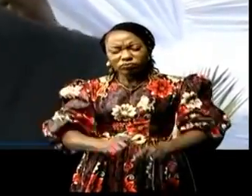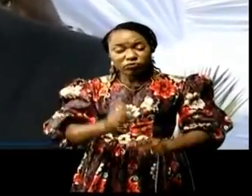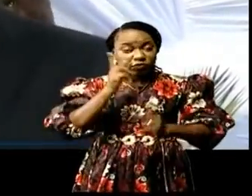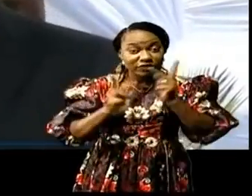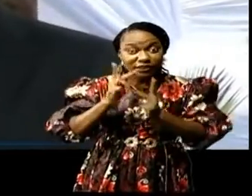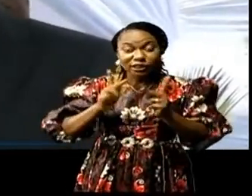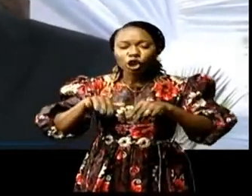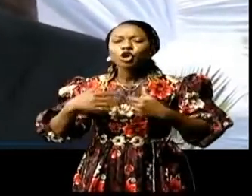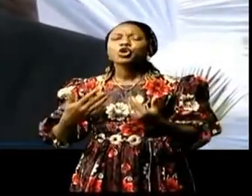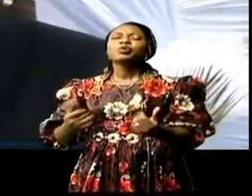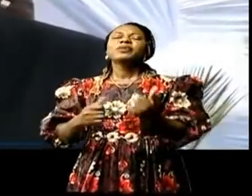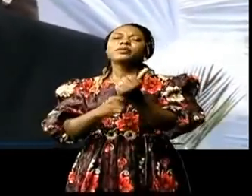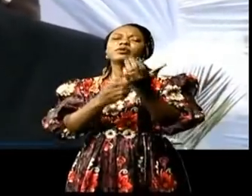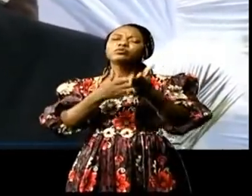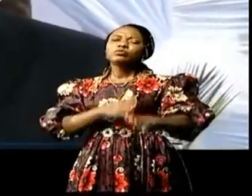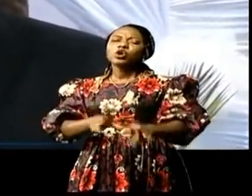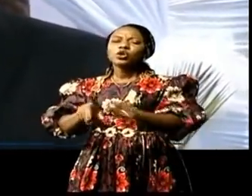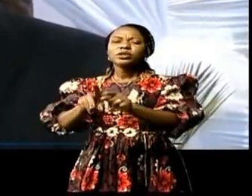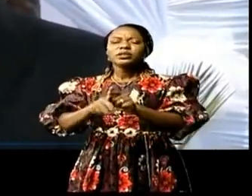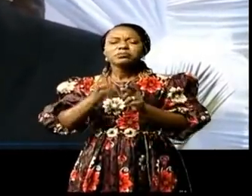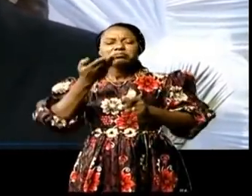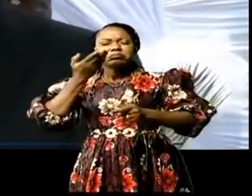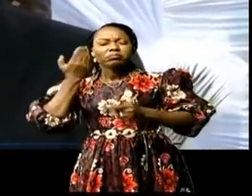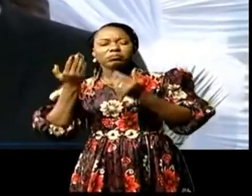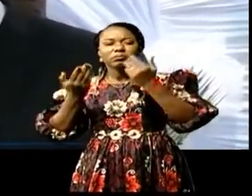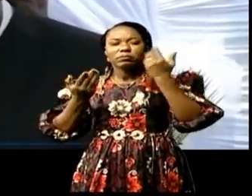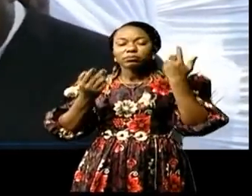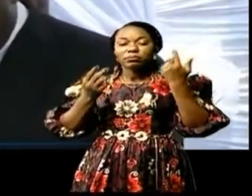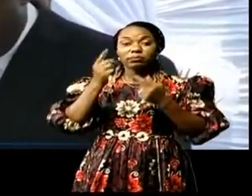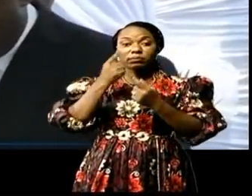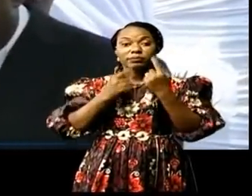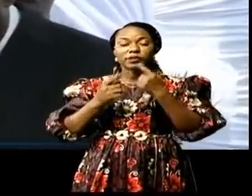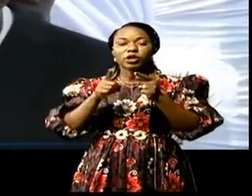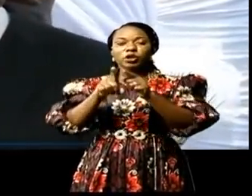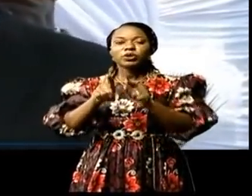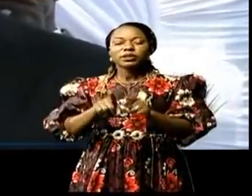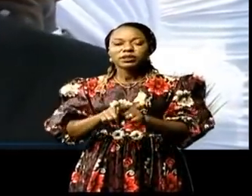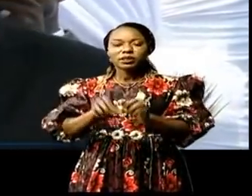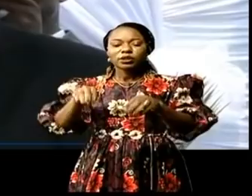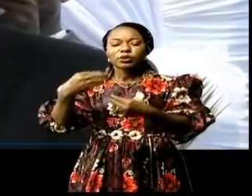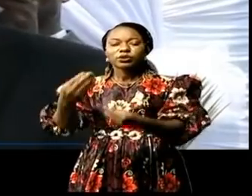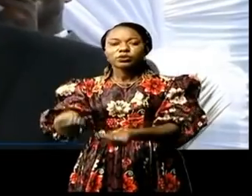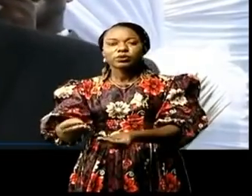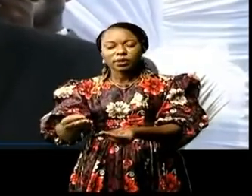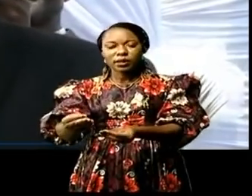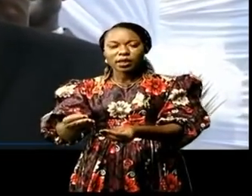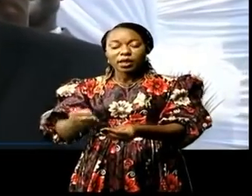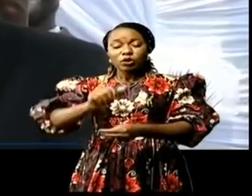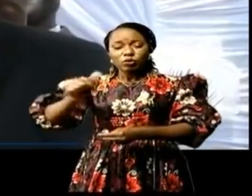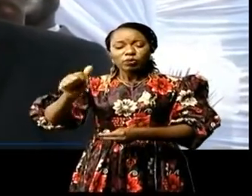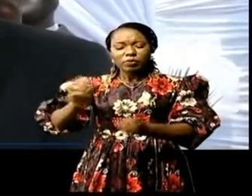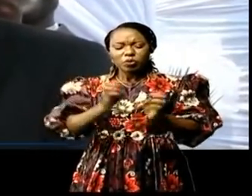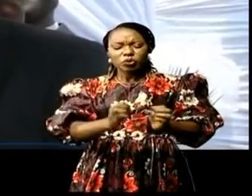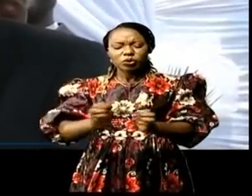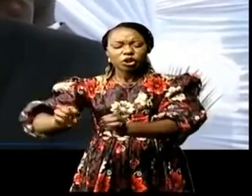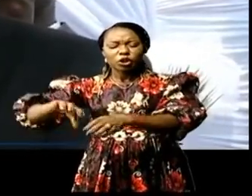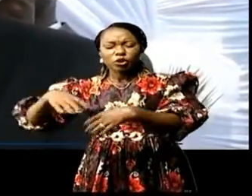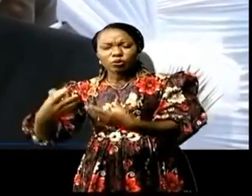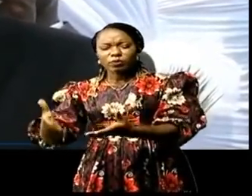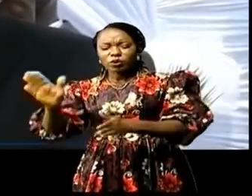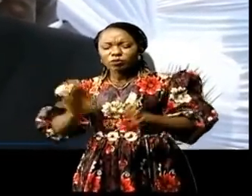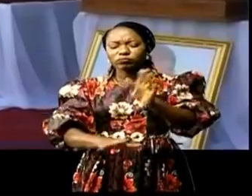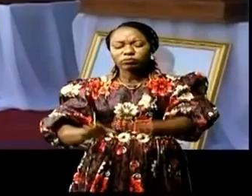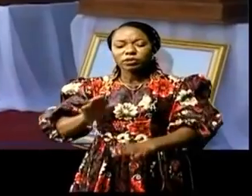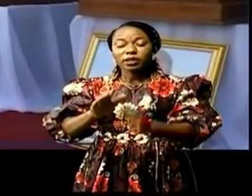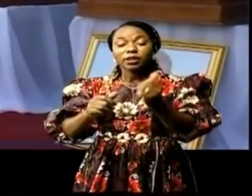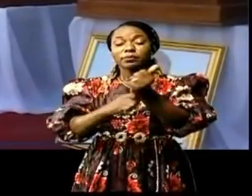lieu afin d'essuyer les larmes des familles et ordonner lui-même toutes les dispositions